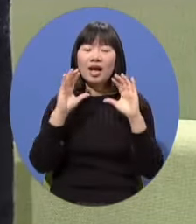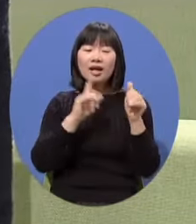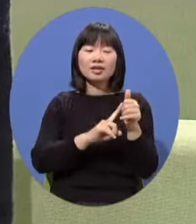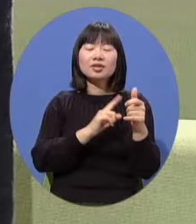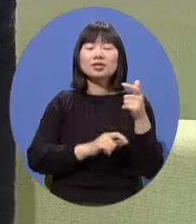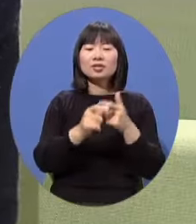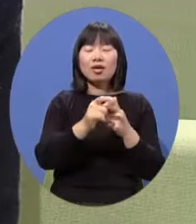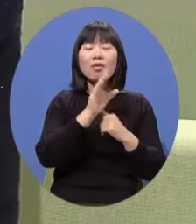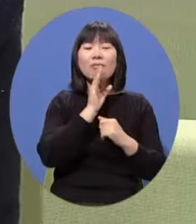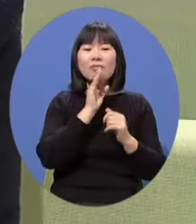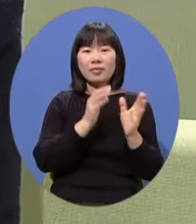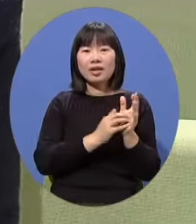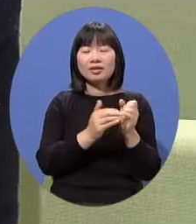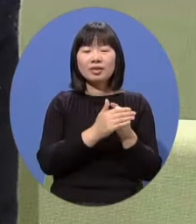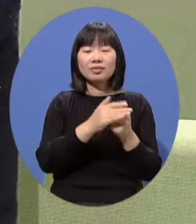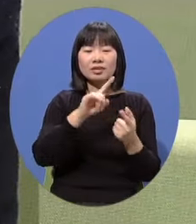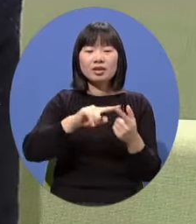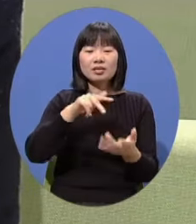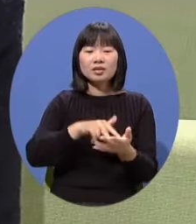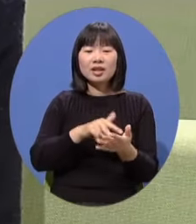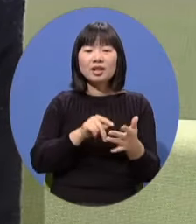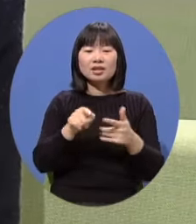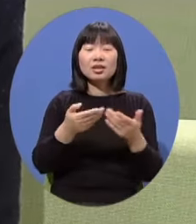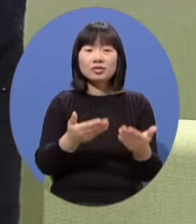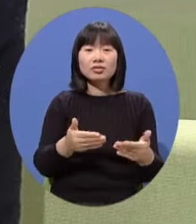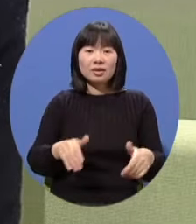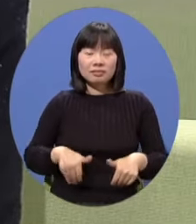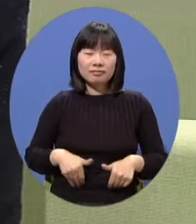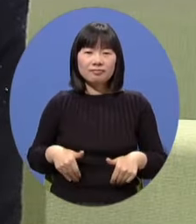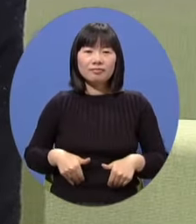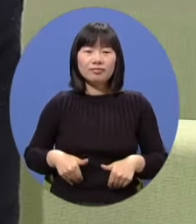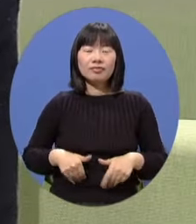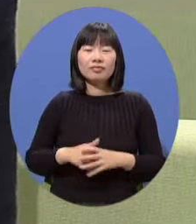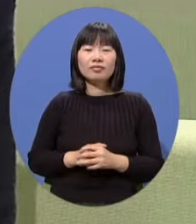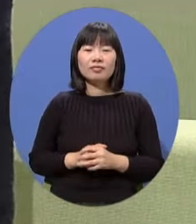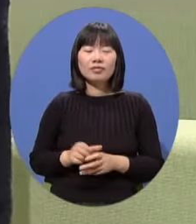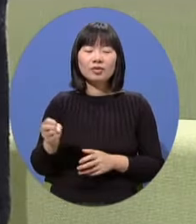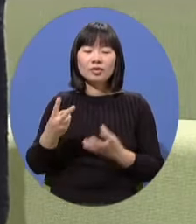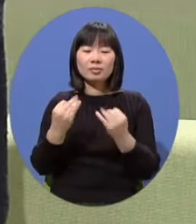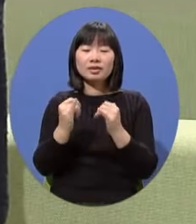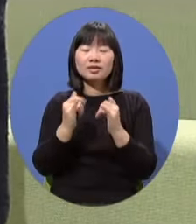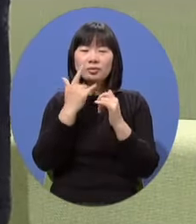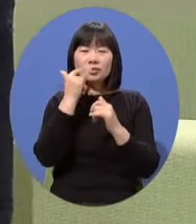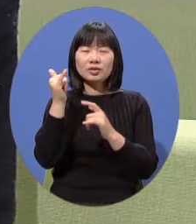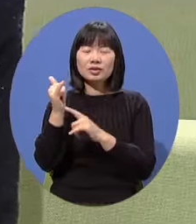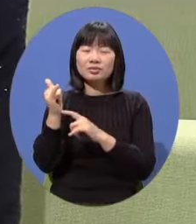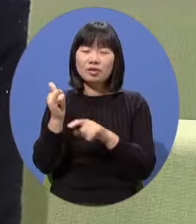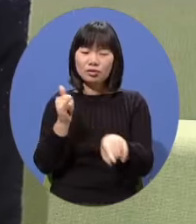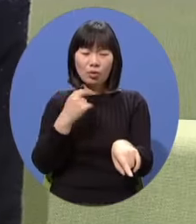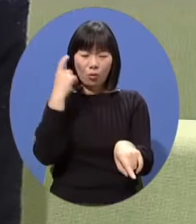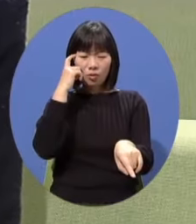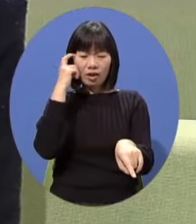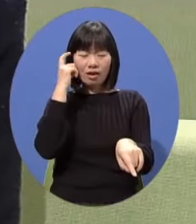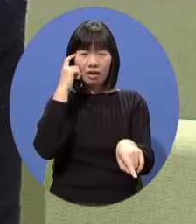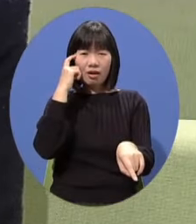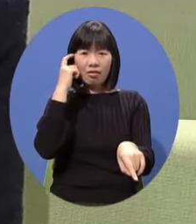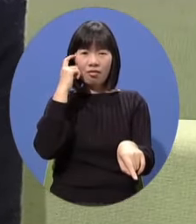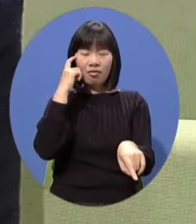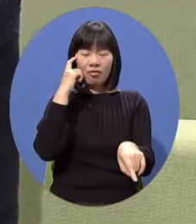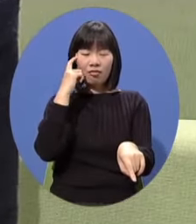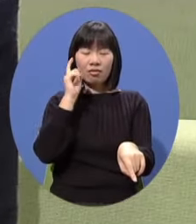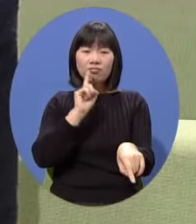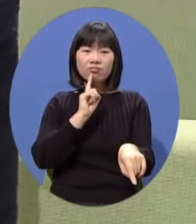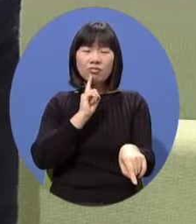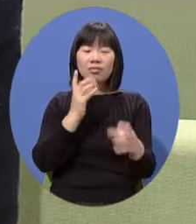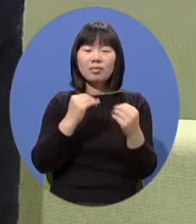더 그렇거든요. 네. 그런 부분들을 좀 이해는 해주셔야 될 거고요. 그리고 많은 부모님들이 쟤 왜 저런데? 이런